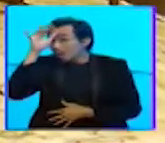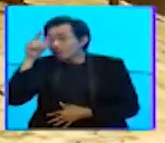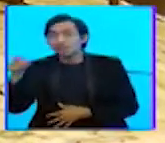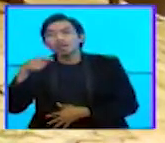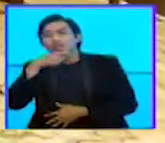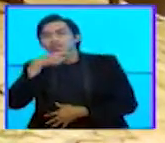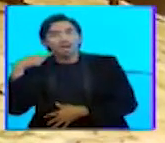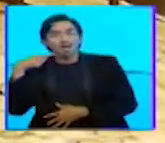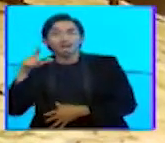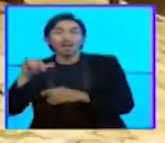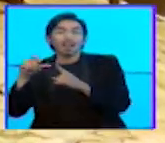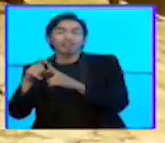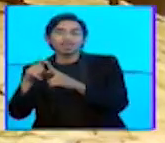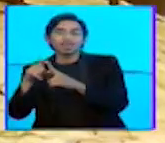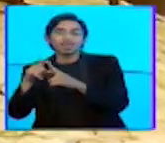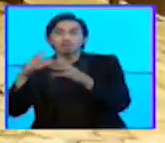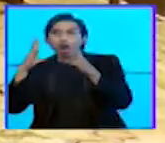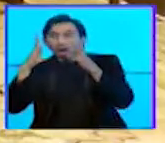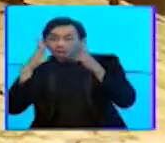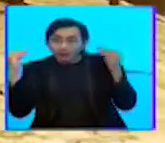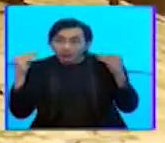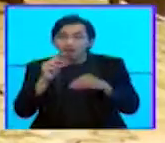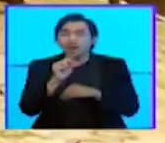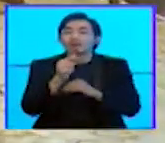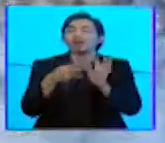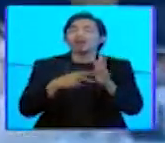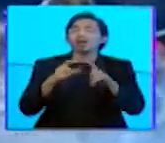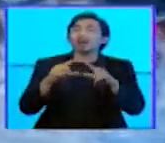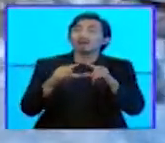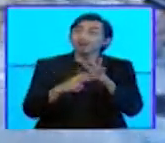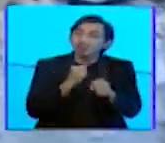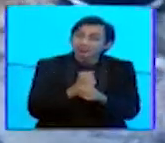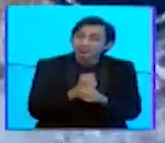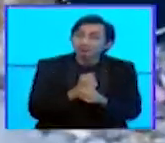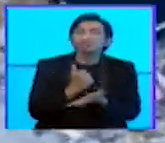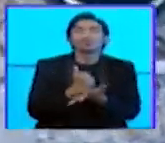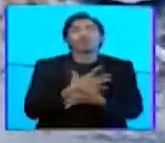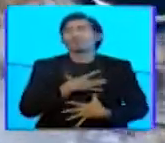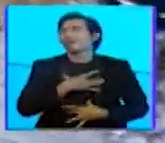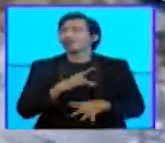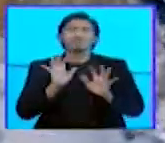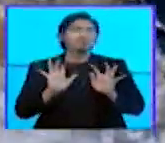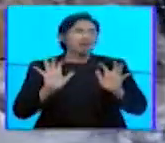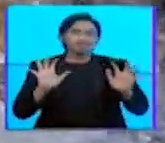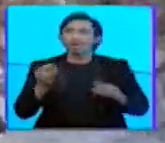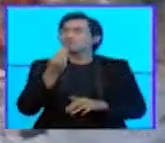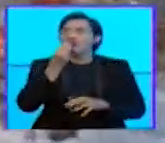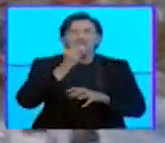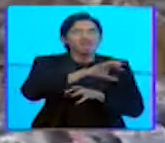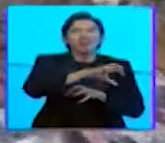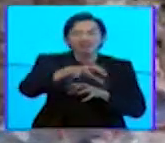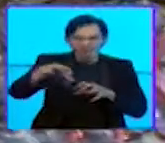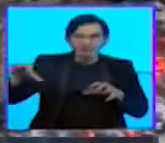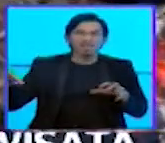rendang, ada banyak sekali daya tarik kuliner sebagai bagian dari